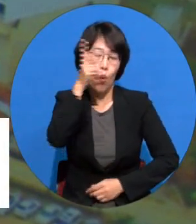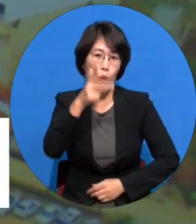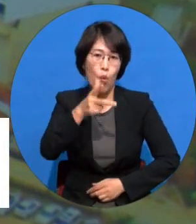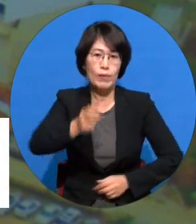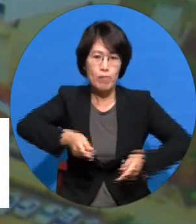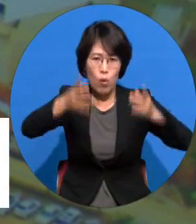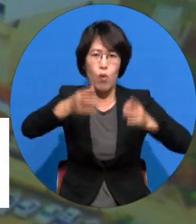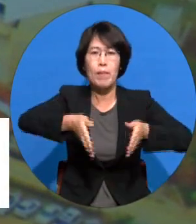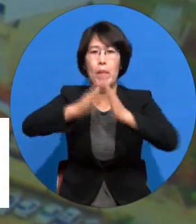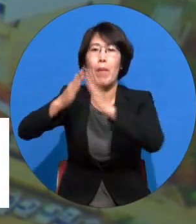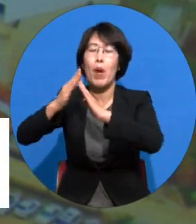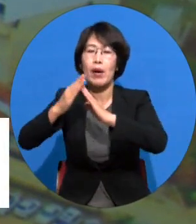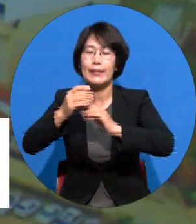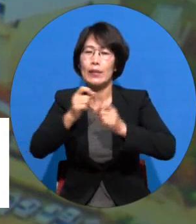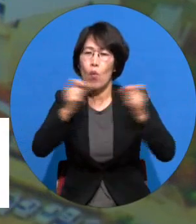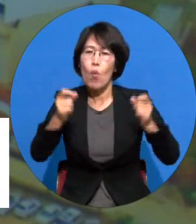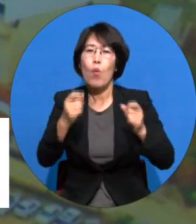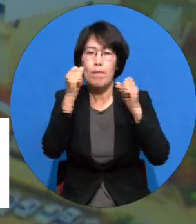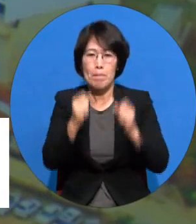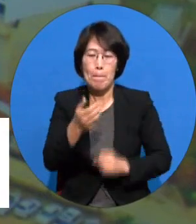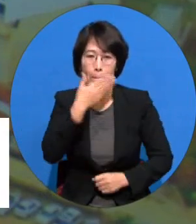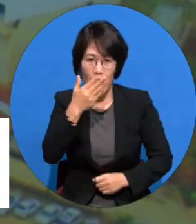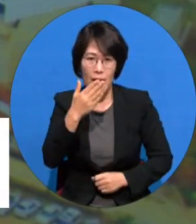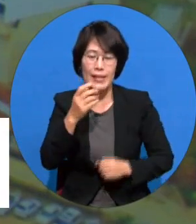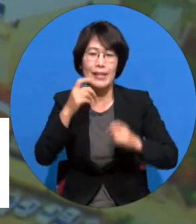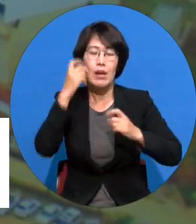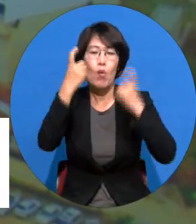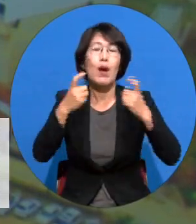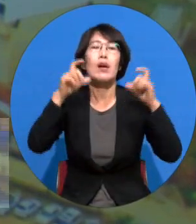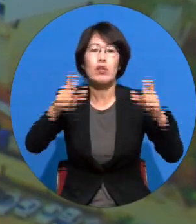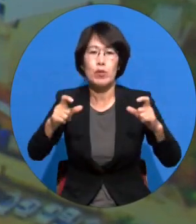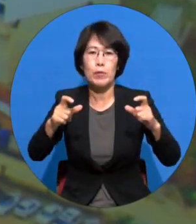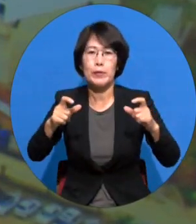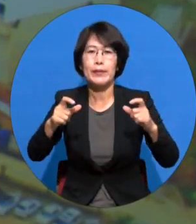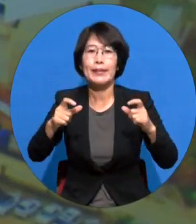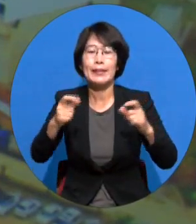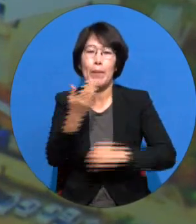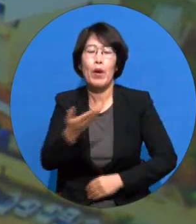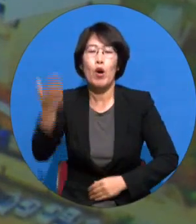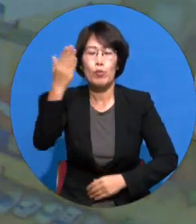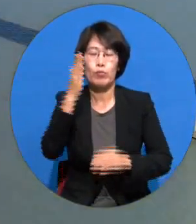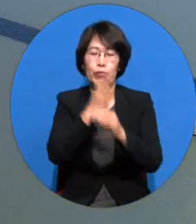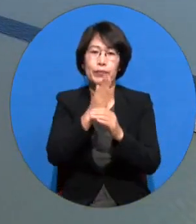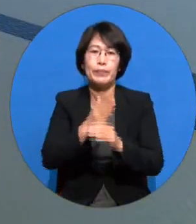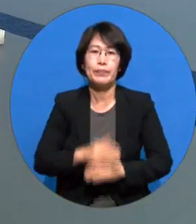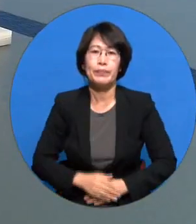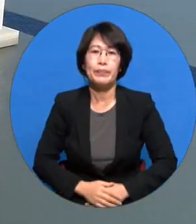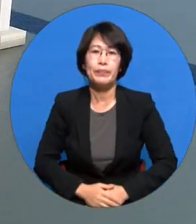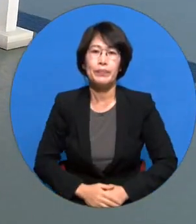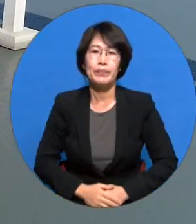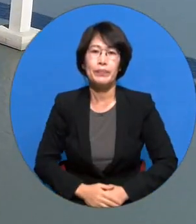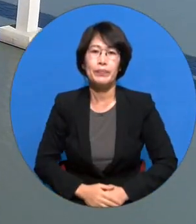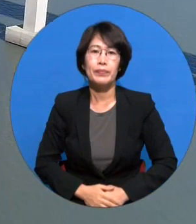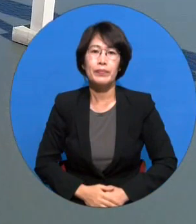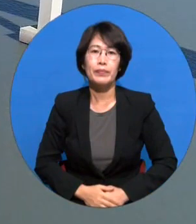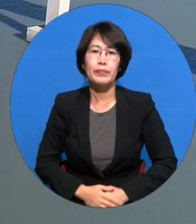들어서면서 체류형 관광지로 한 걸음 더 다가서고 있습니다. 양현승 기자입니다.